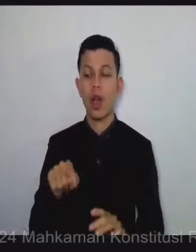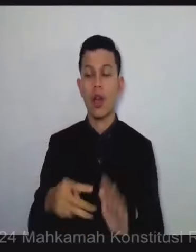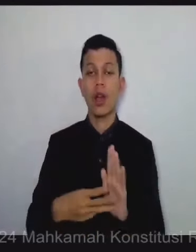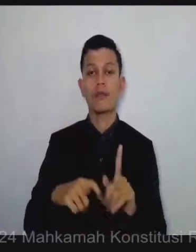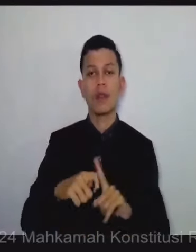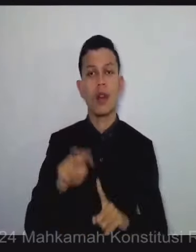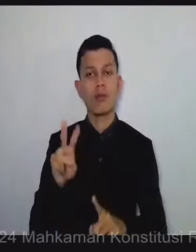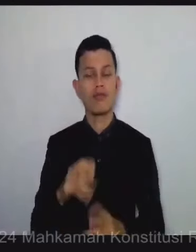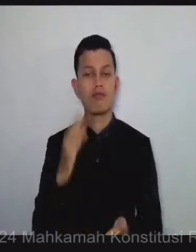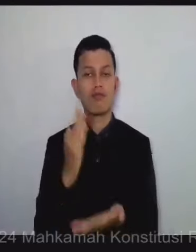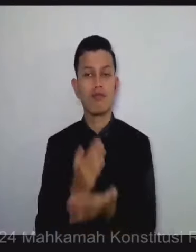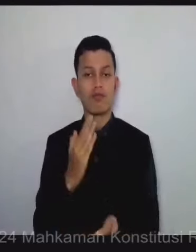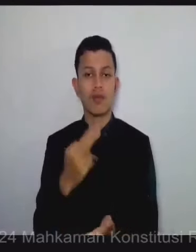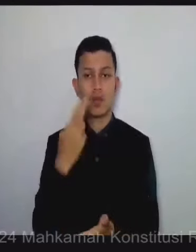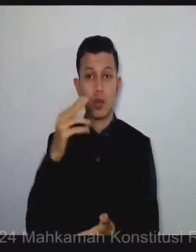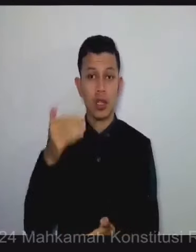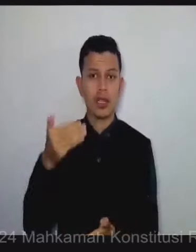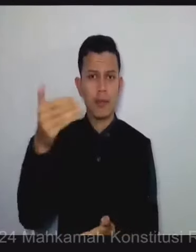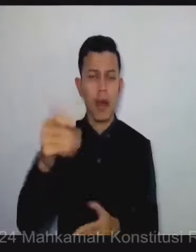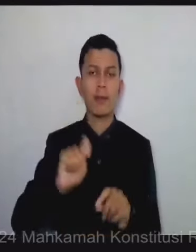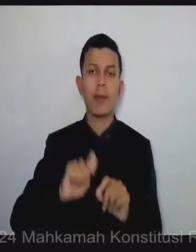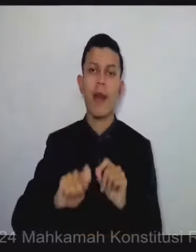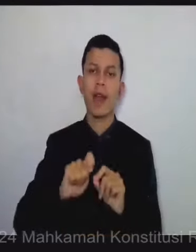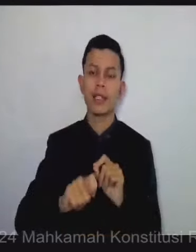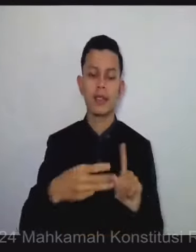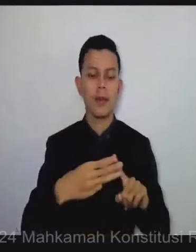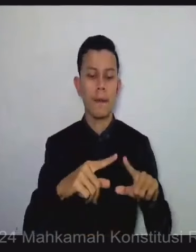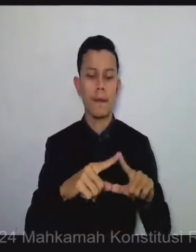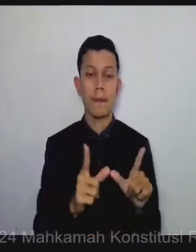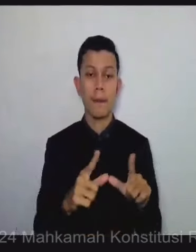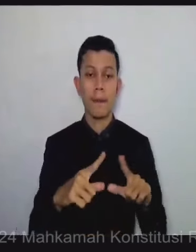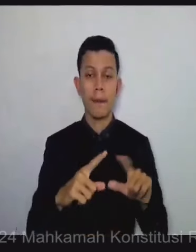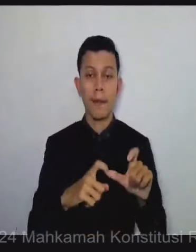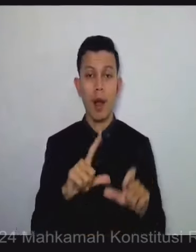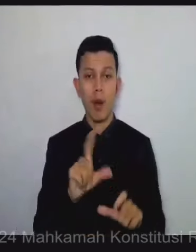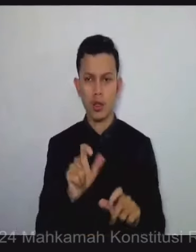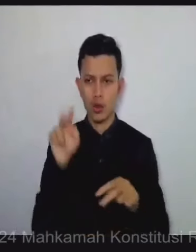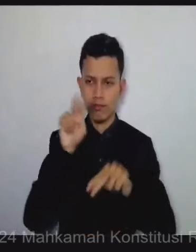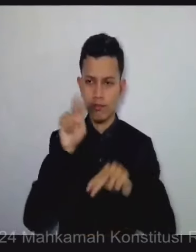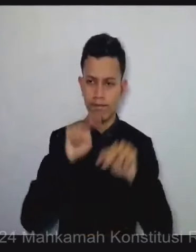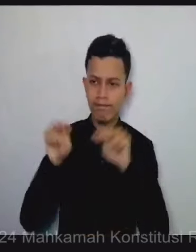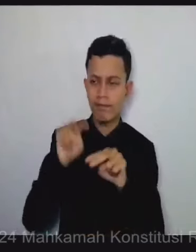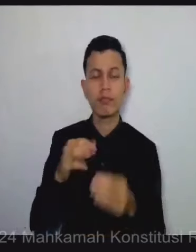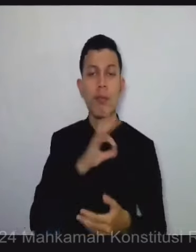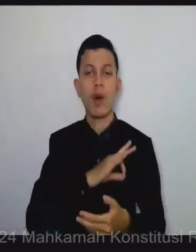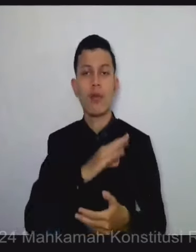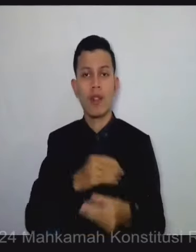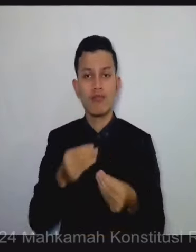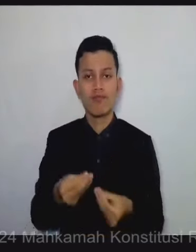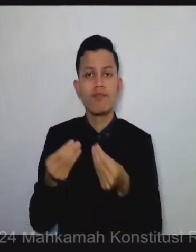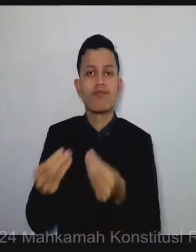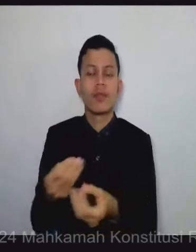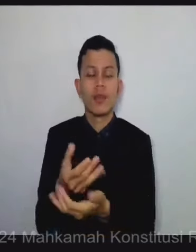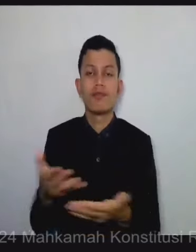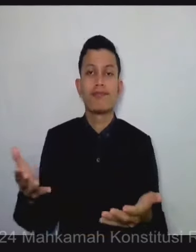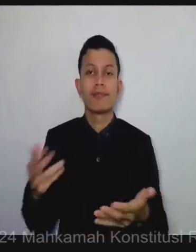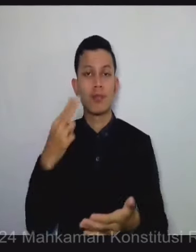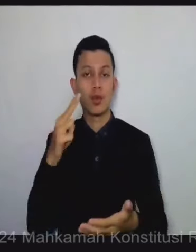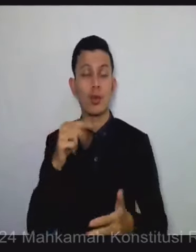dalam berangka perbaikan ke depan agar pengawasan bawasu memberi manfaat lebih untuk mewujudkan pemilu yang jujur adil dan